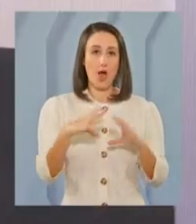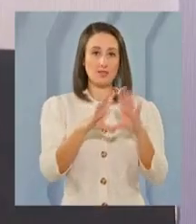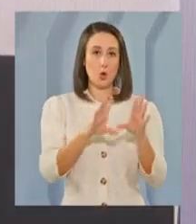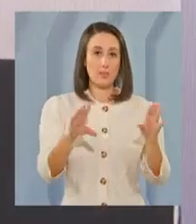din România